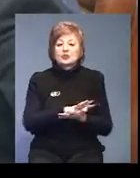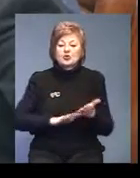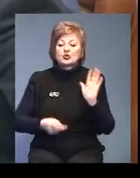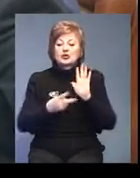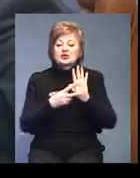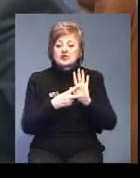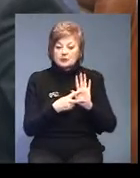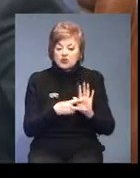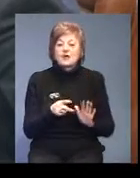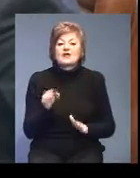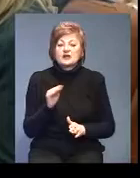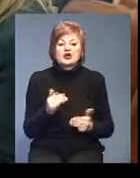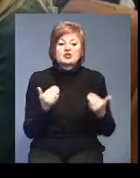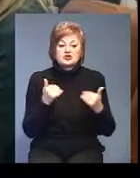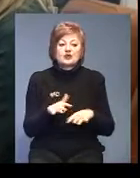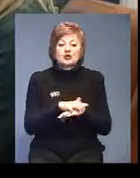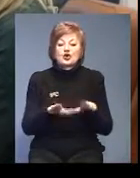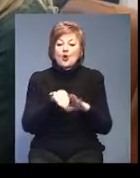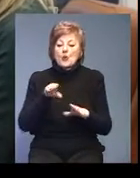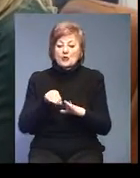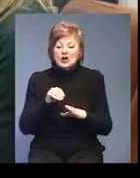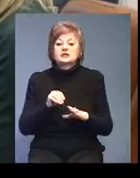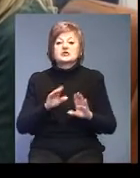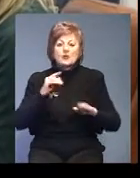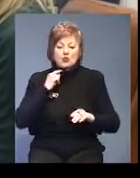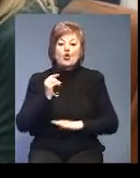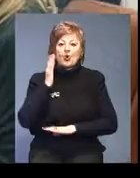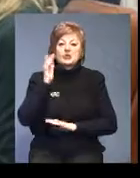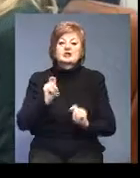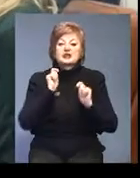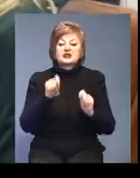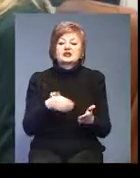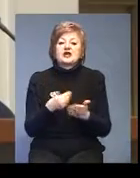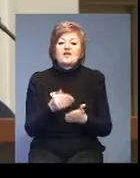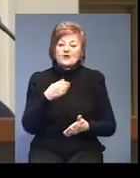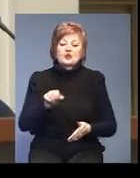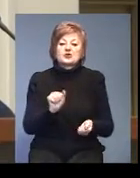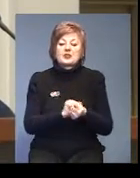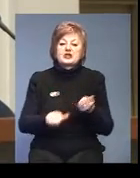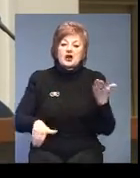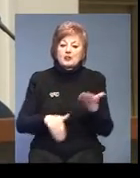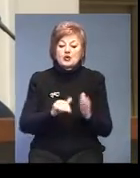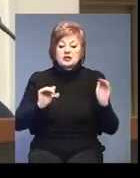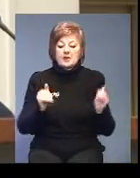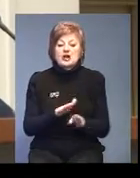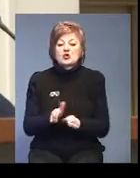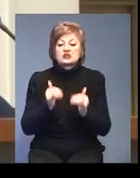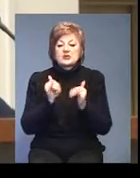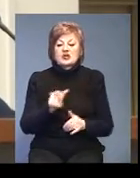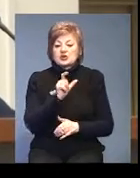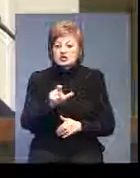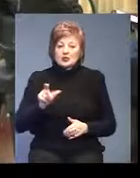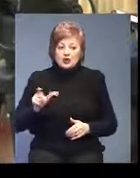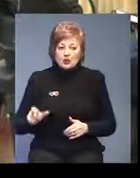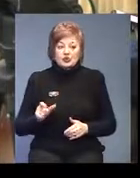лютого. Сьогодні народні обранці проголосували за надання з депутатських фондів матеріальної допомоги малозабезпеченим верствам населення